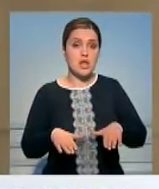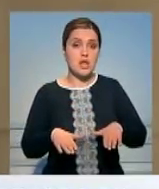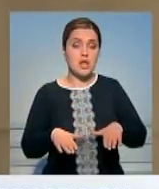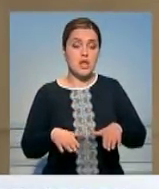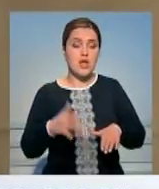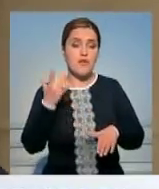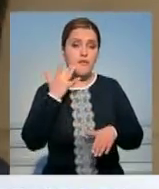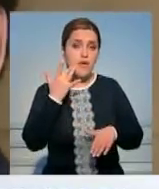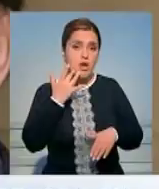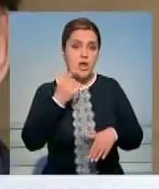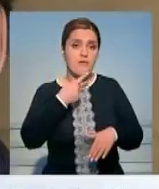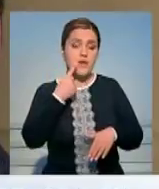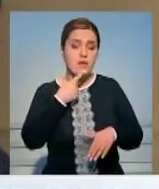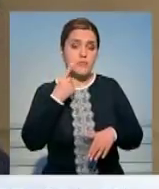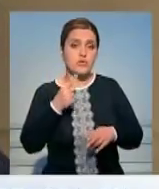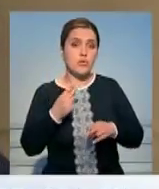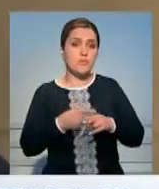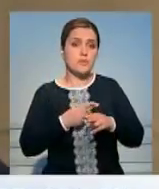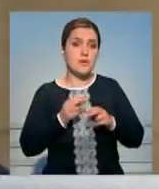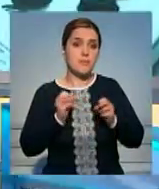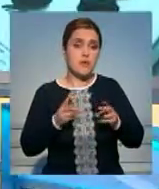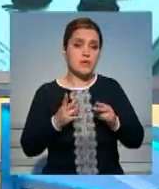она неотделима от развития.